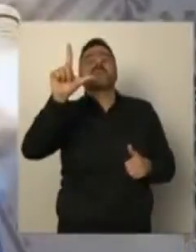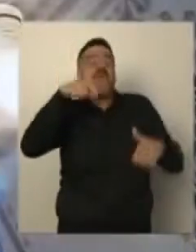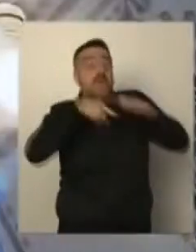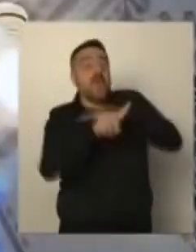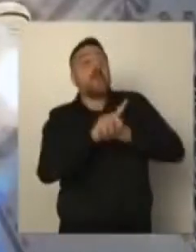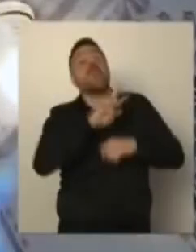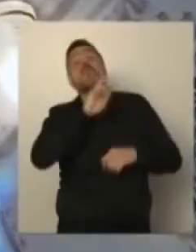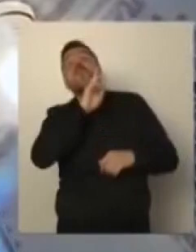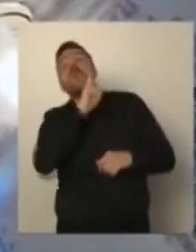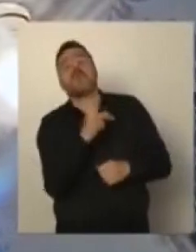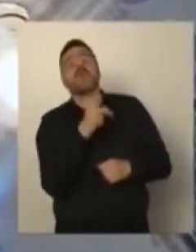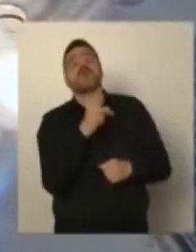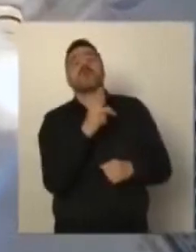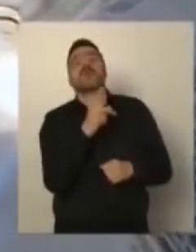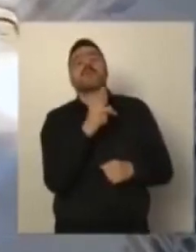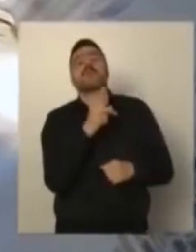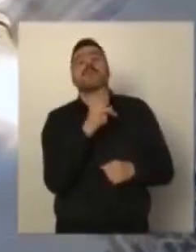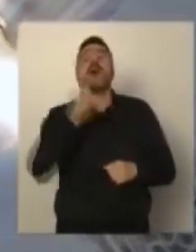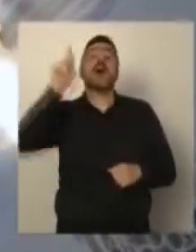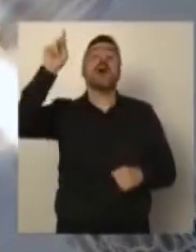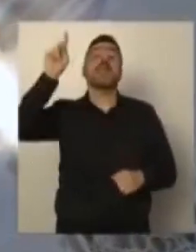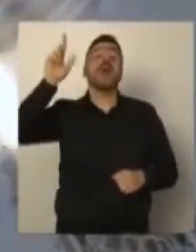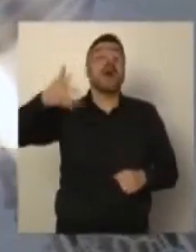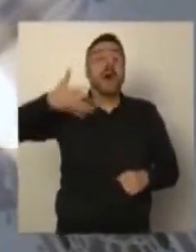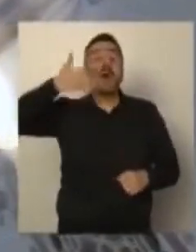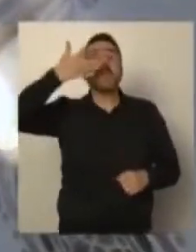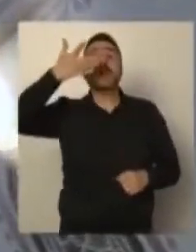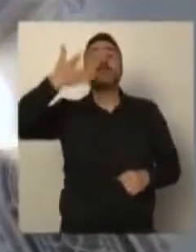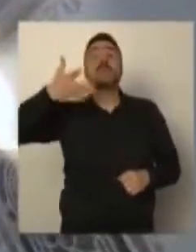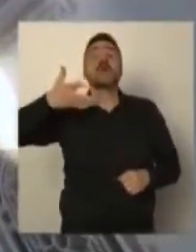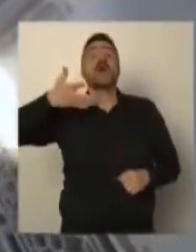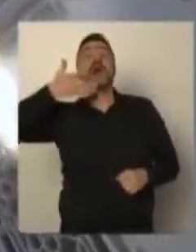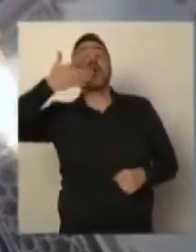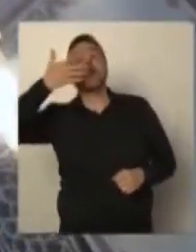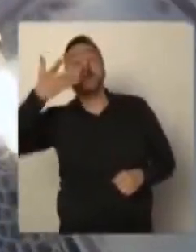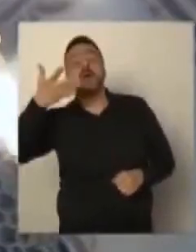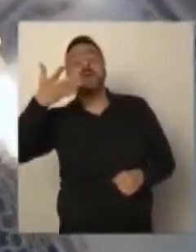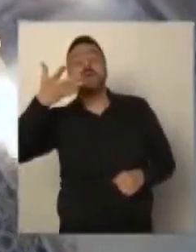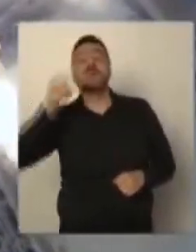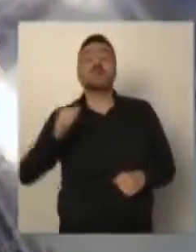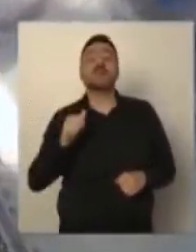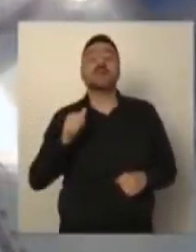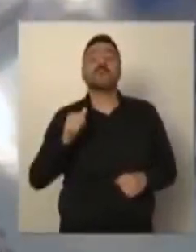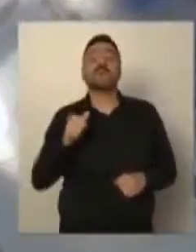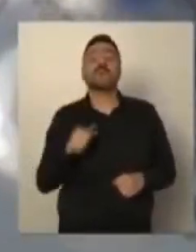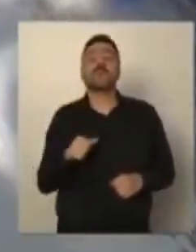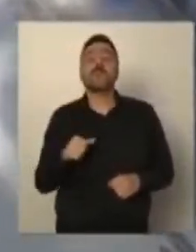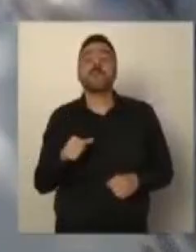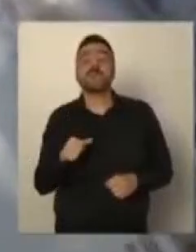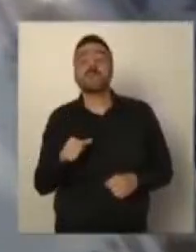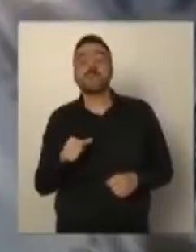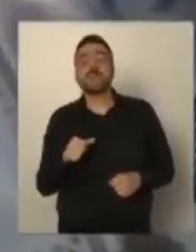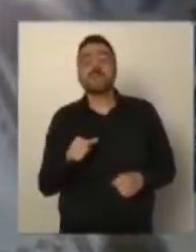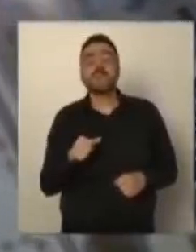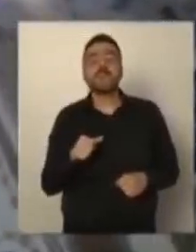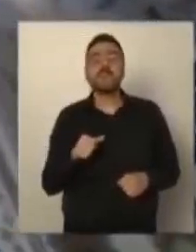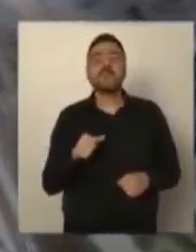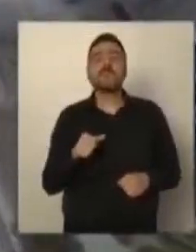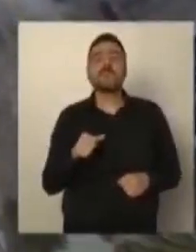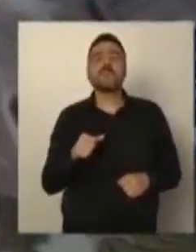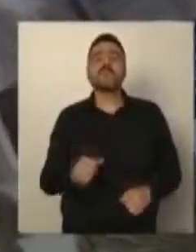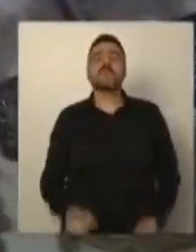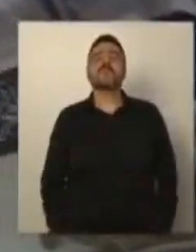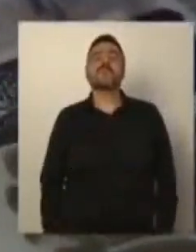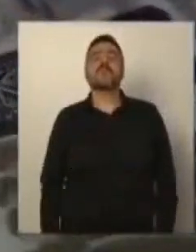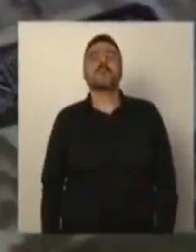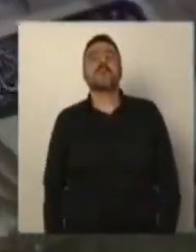emirlerden birisidir. Rabbimiz buyuruyor ki وَلَا تَقْرَبُوا الزِّنَا اِنَّهُ كَانَ فَاحِشَ